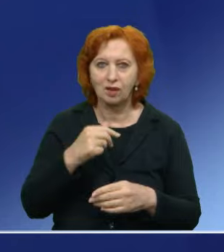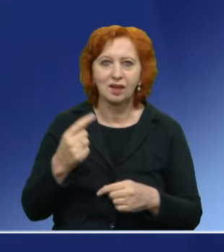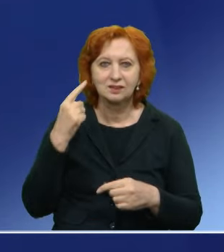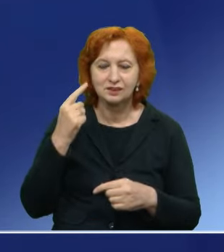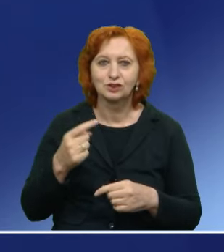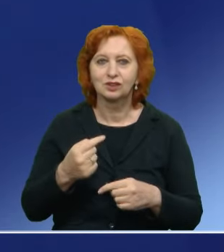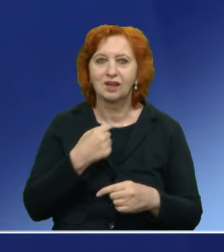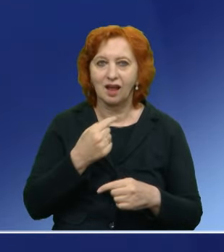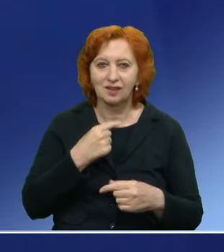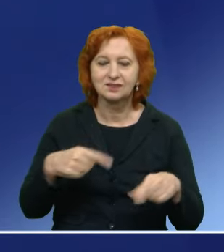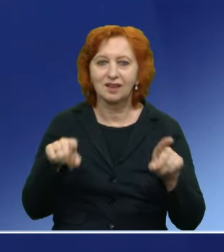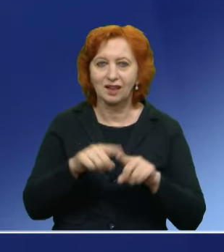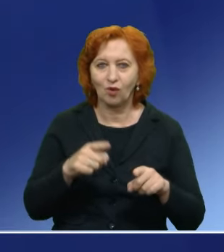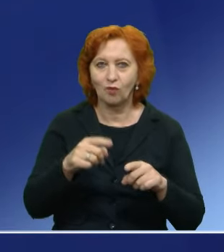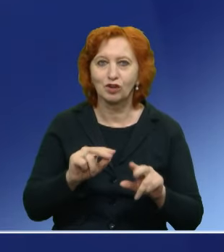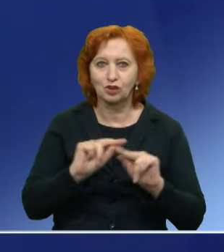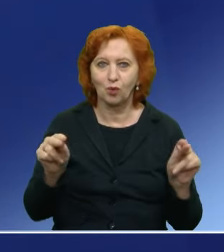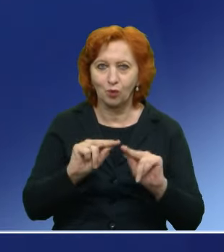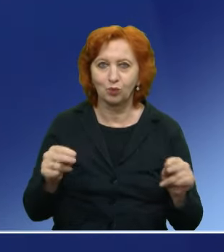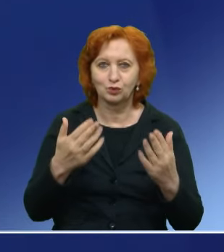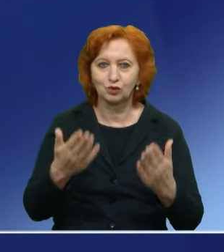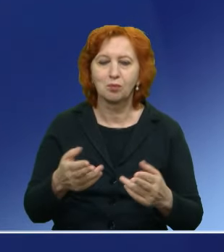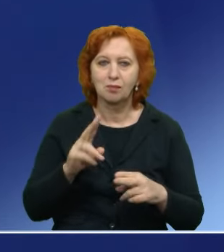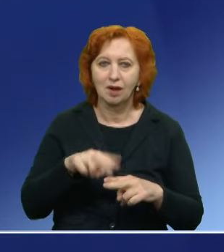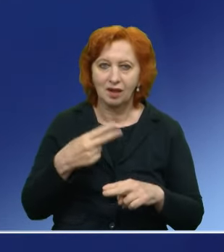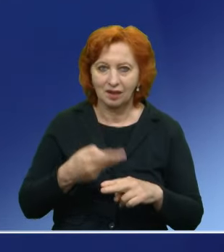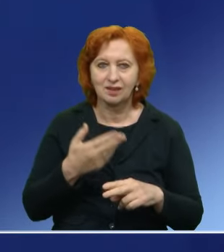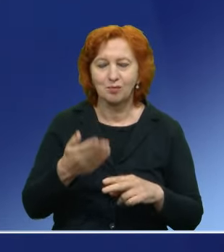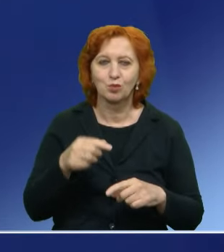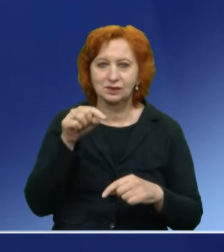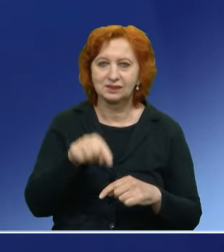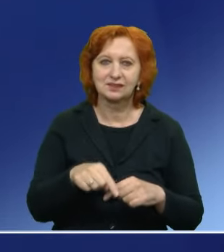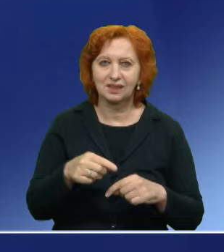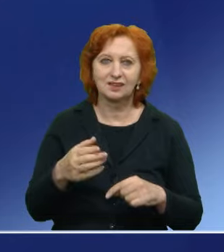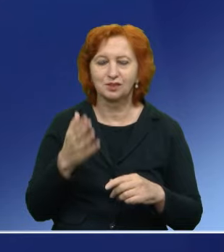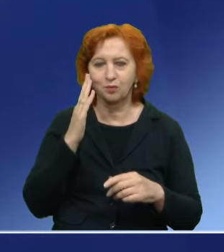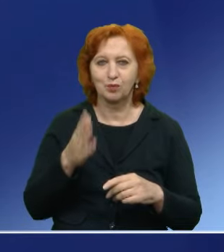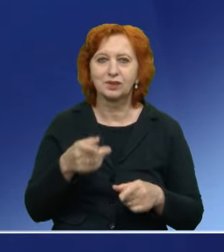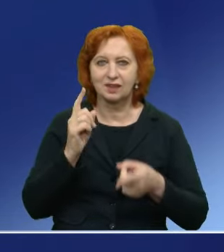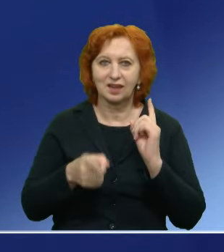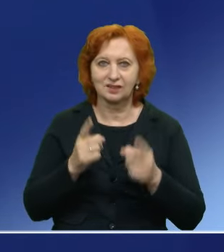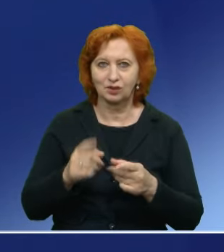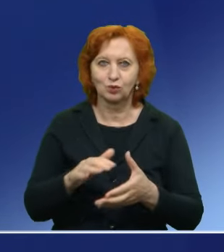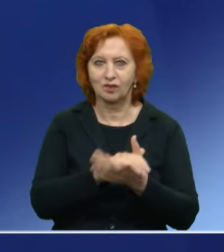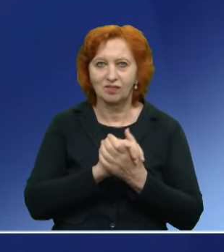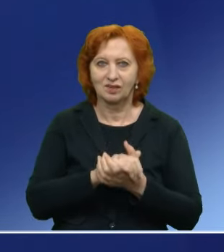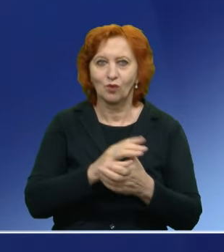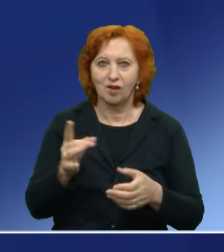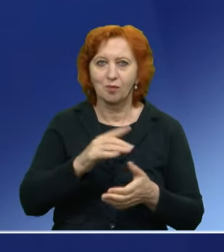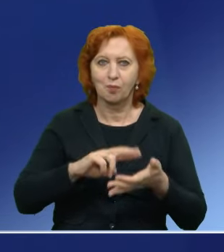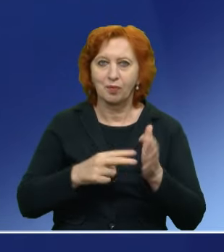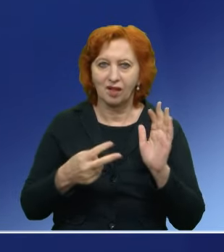голоса такого же учителя, как и я. Поэтому здесь, в рамках этой встречи, здесь, в Ростове-на-Дону,